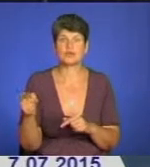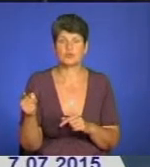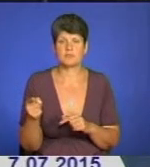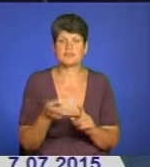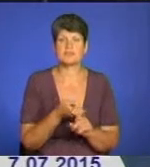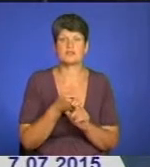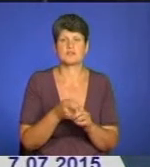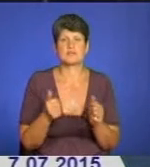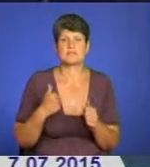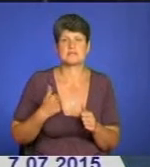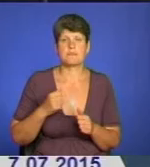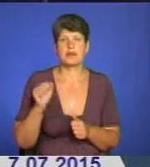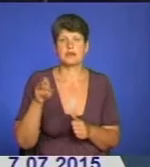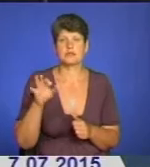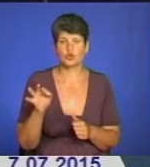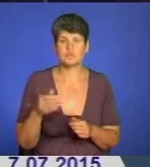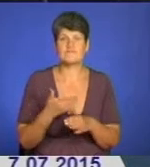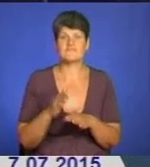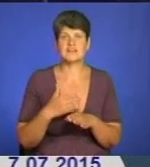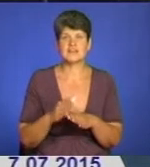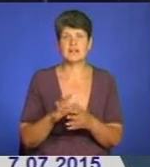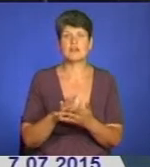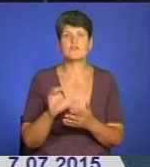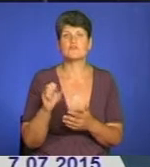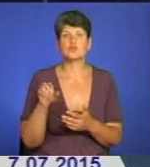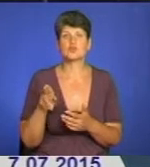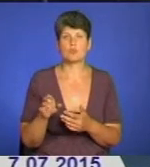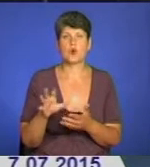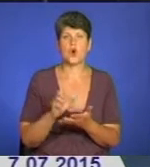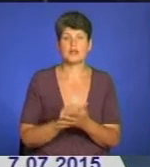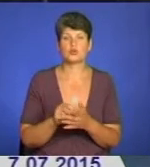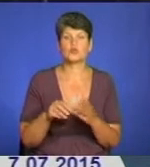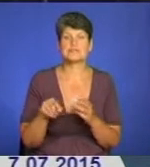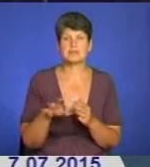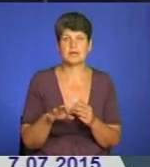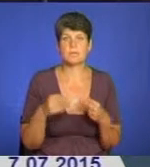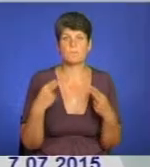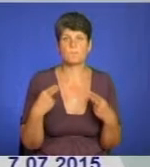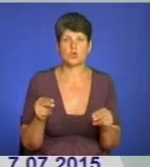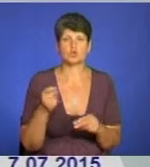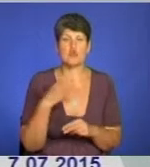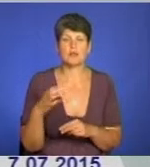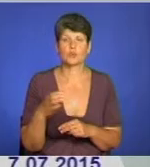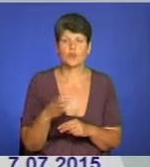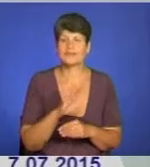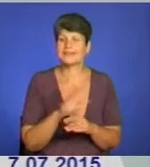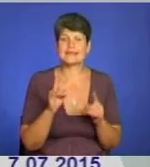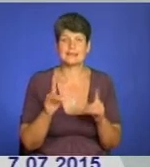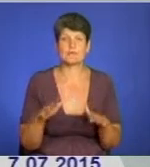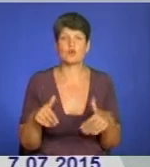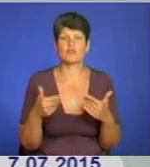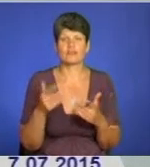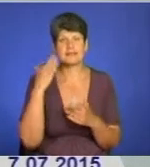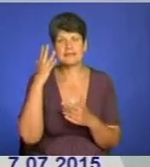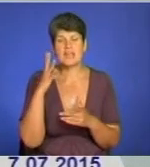бійцям АТО, мораторію на виділення в суборенду землі та продажу алкоголю. Подробиці далі. Не тільки пропонувати ідеї,